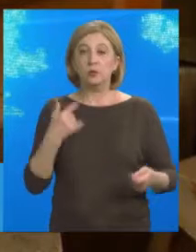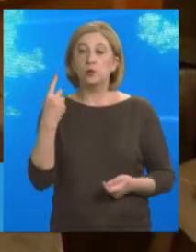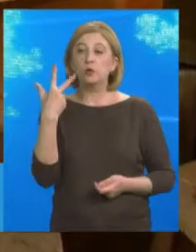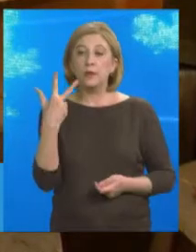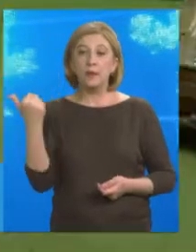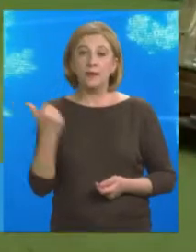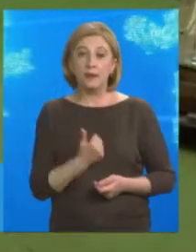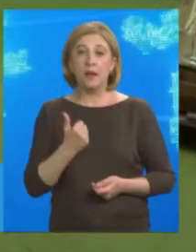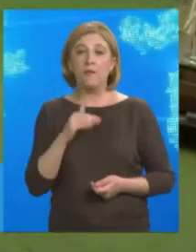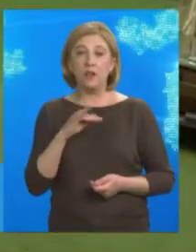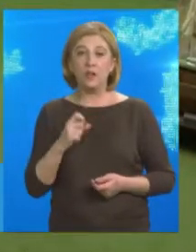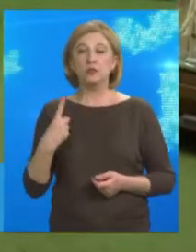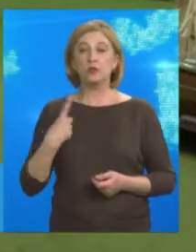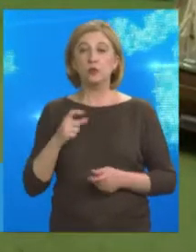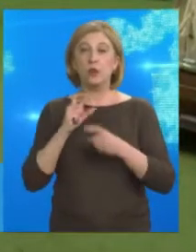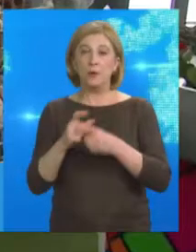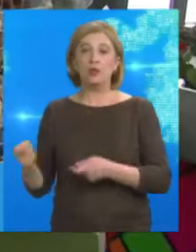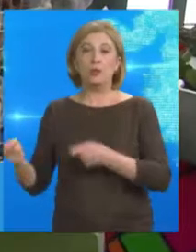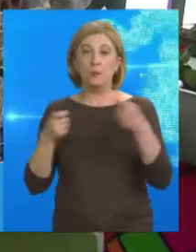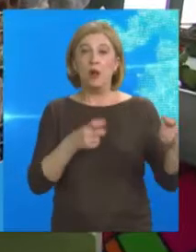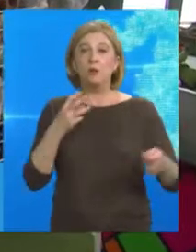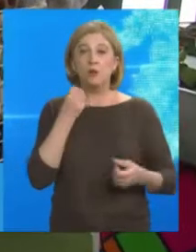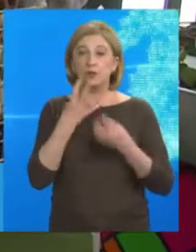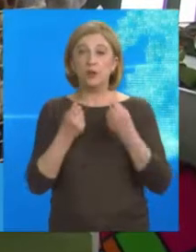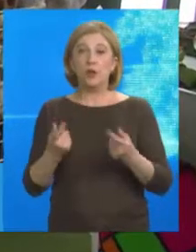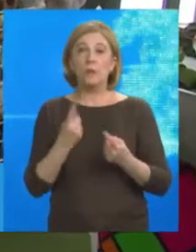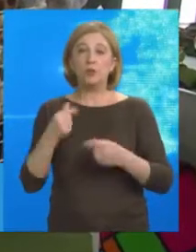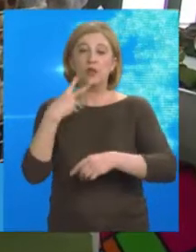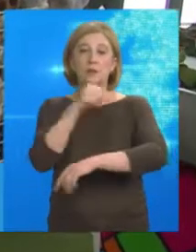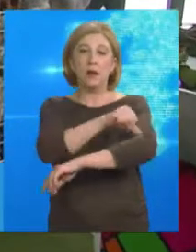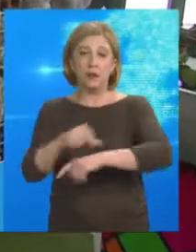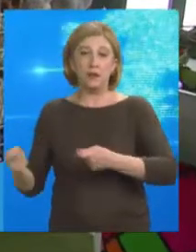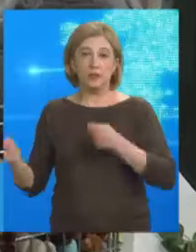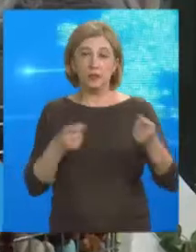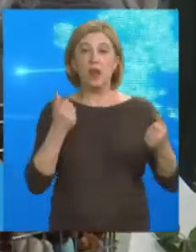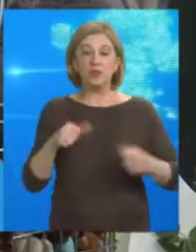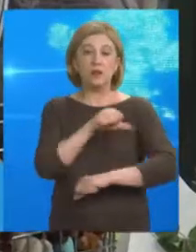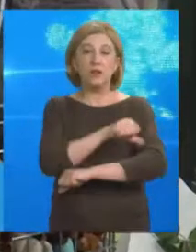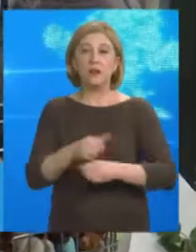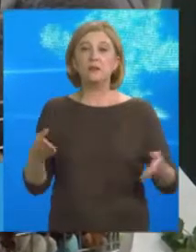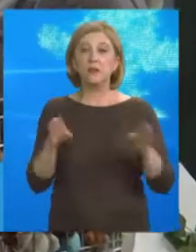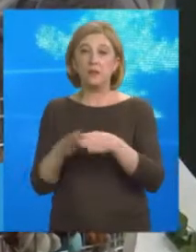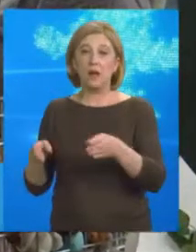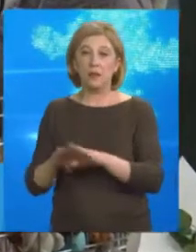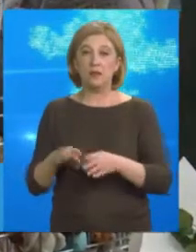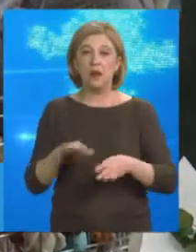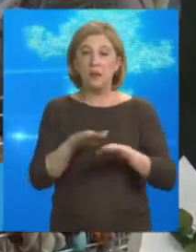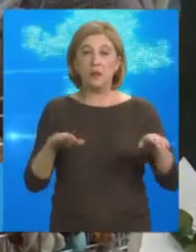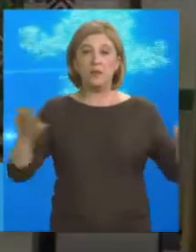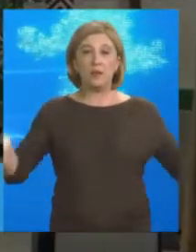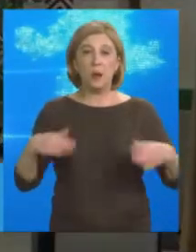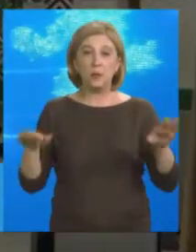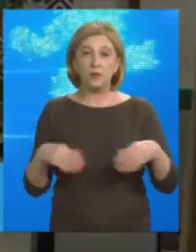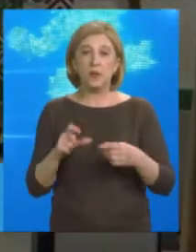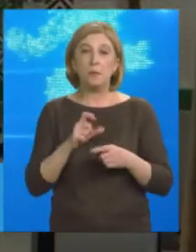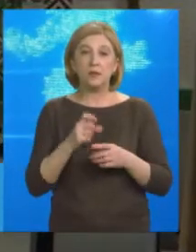челябинские флористы ждут обещанных поставок, но цветы обычно везут из-за рубежа, а сейчас границы закрыты. Прилавки магазинов опустели. По